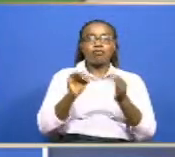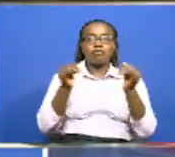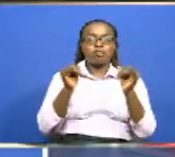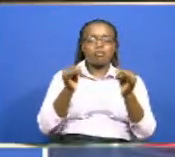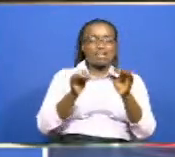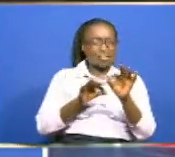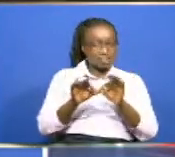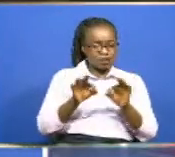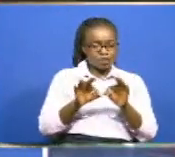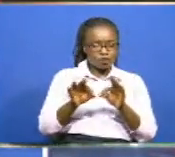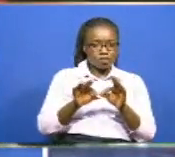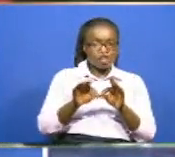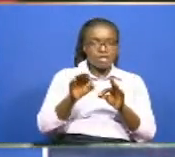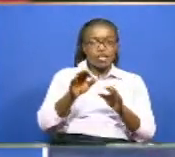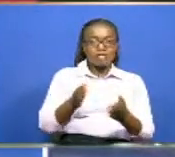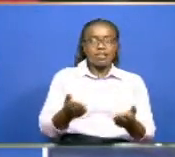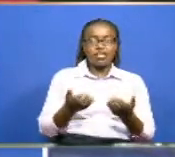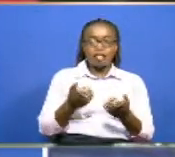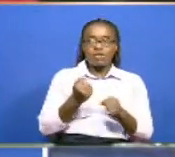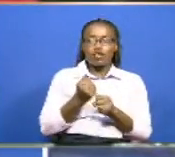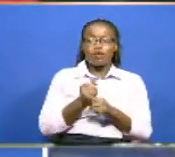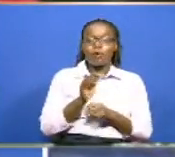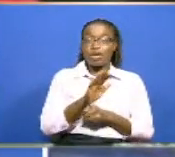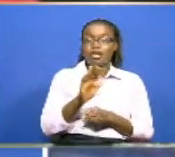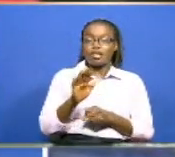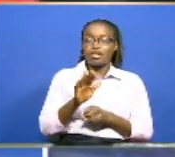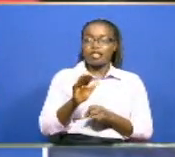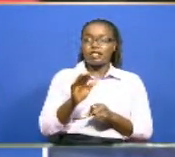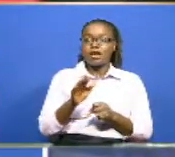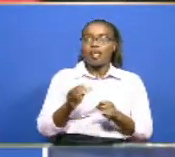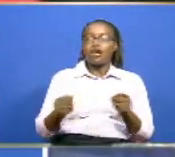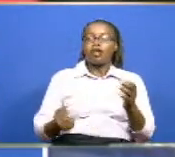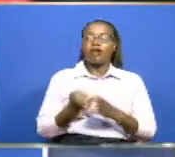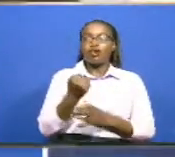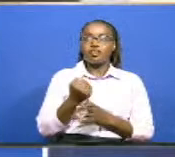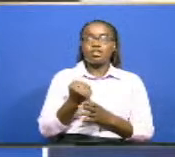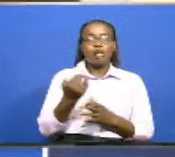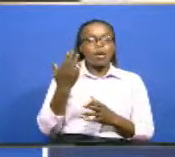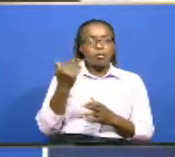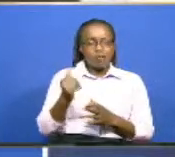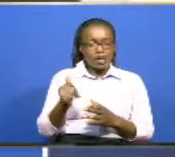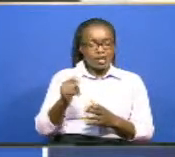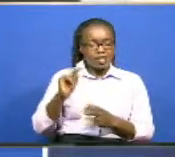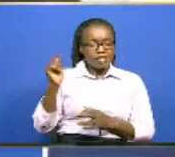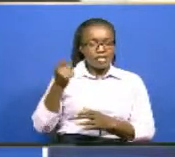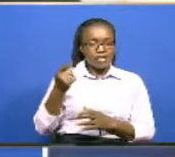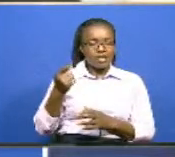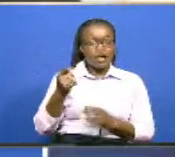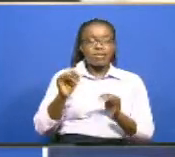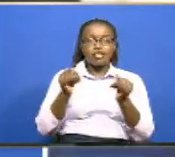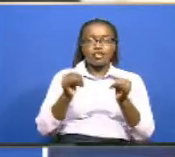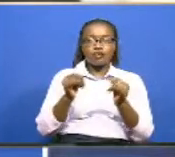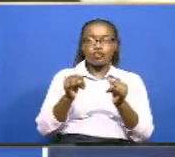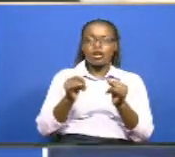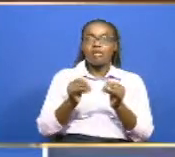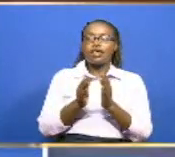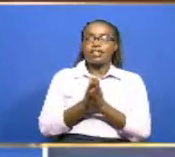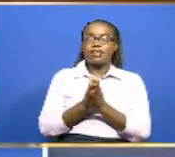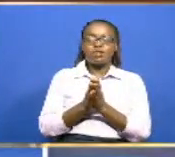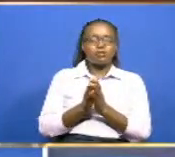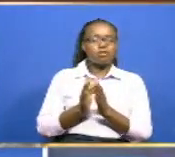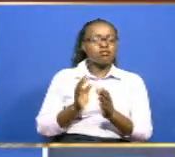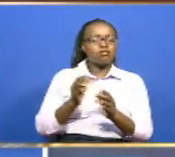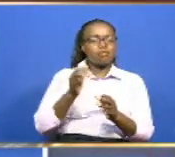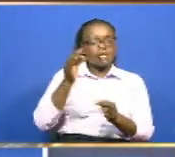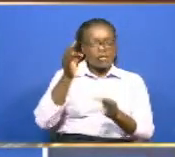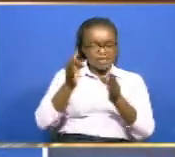maelezo wanayohitaji katika kazi zao kimezinduliwa na Baraza la Habari la Kenya likishirikiana na tume kuhusu utekelezaji haki.